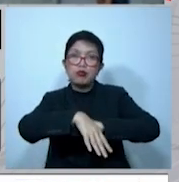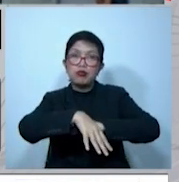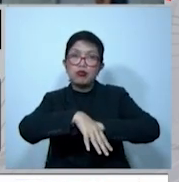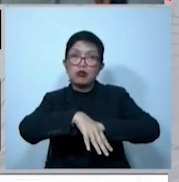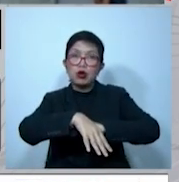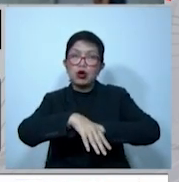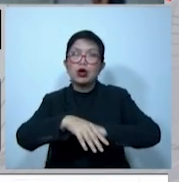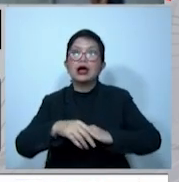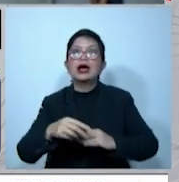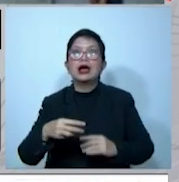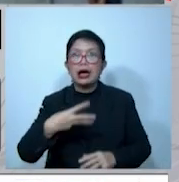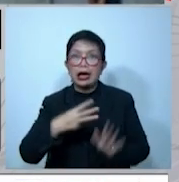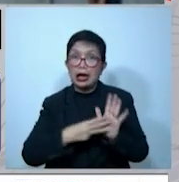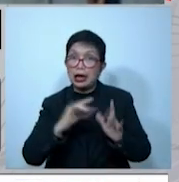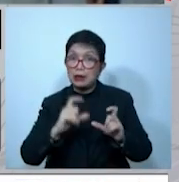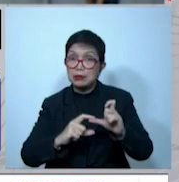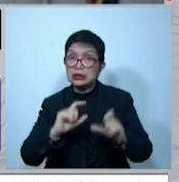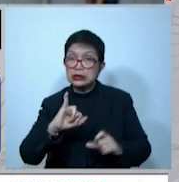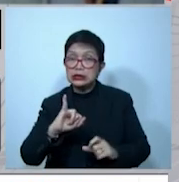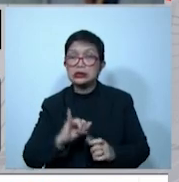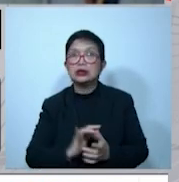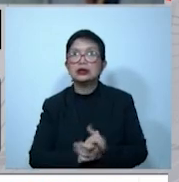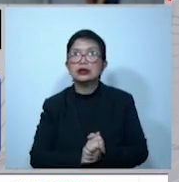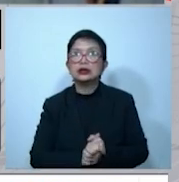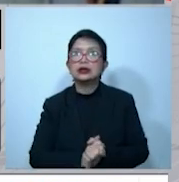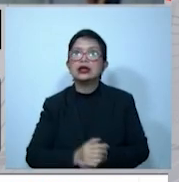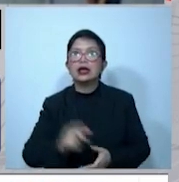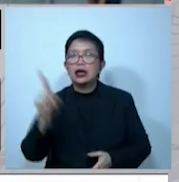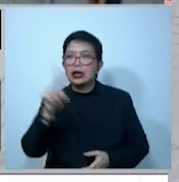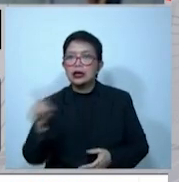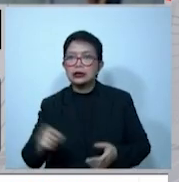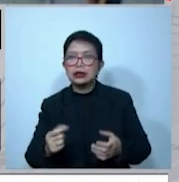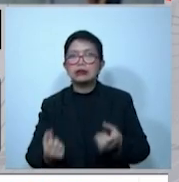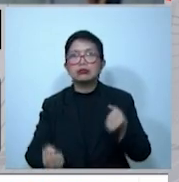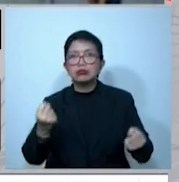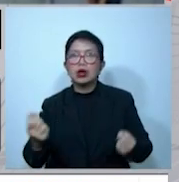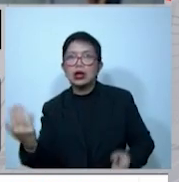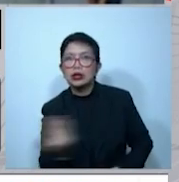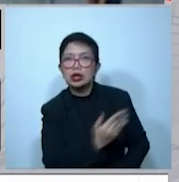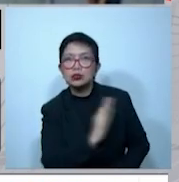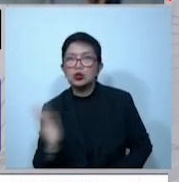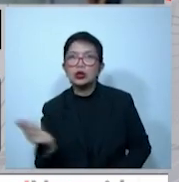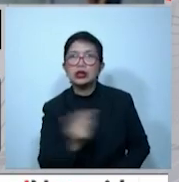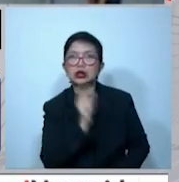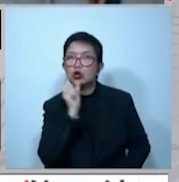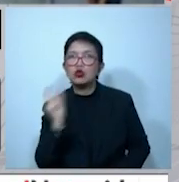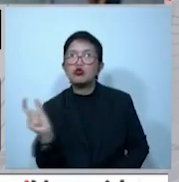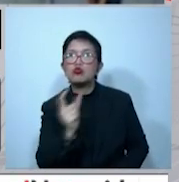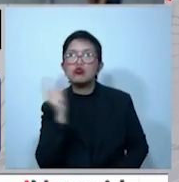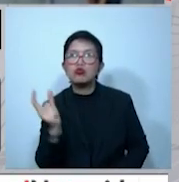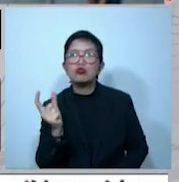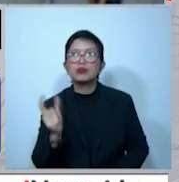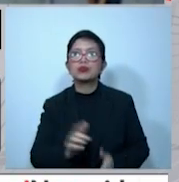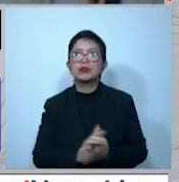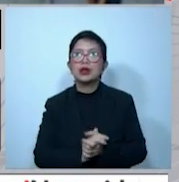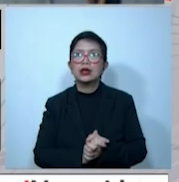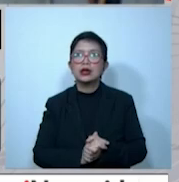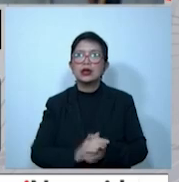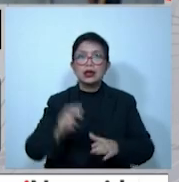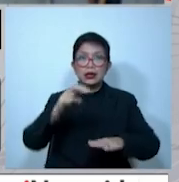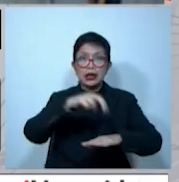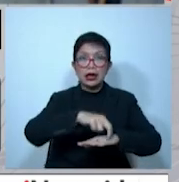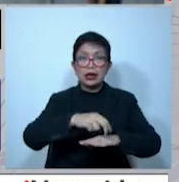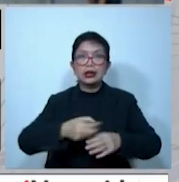kedua, elektrifikasi kendaraan umum. Yang ketiga, konversi kendaraan umum. Dan dulu, yang naik kendaraan umum